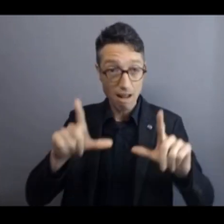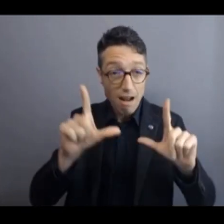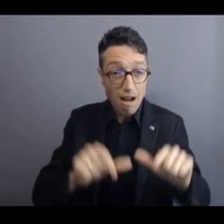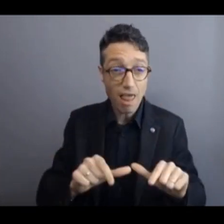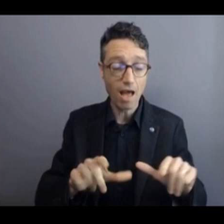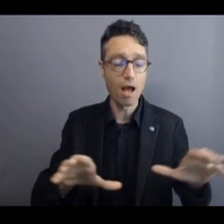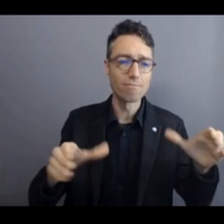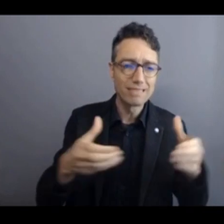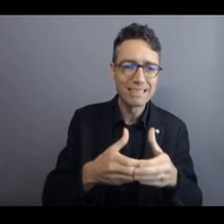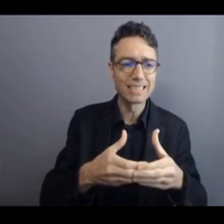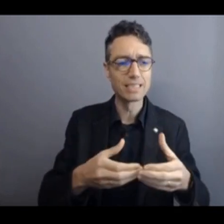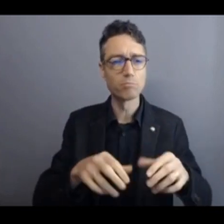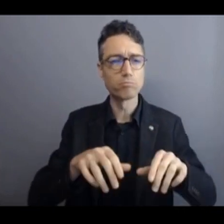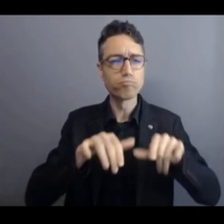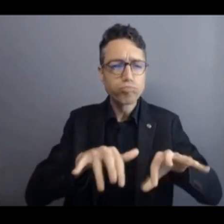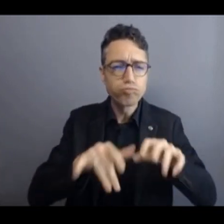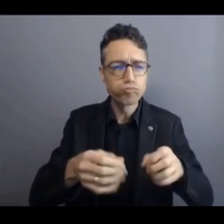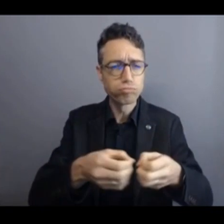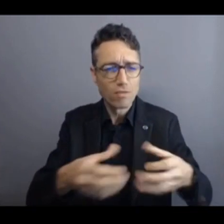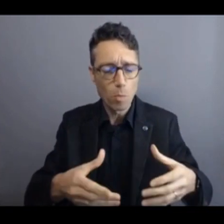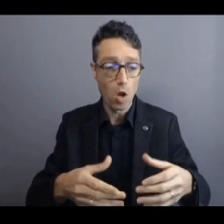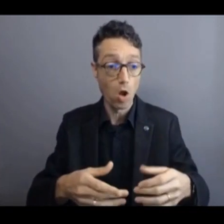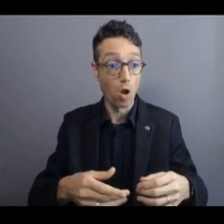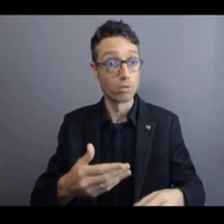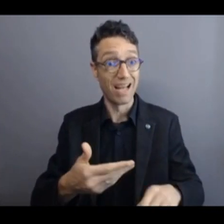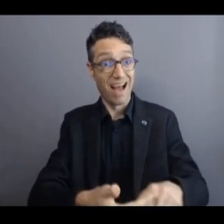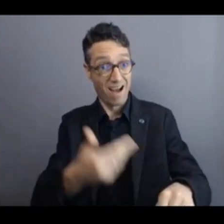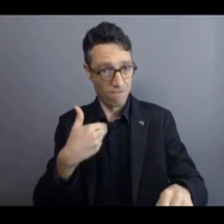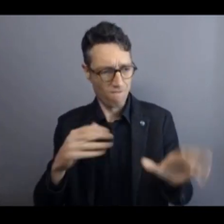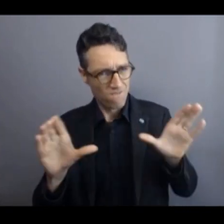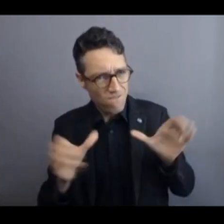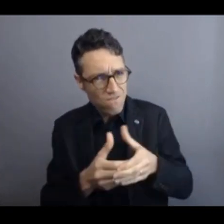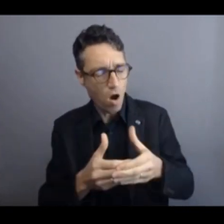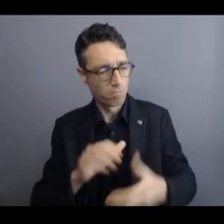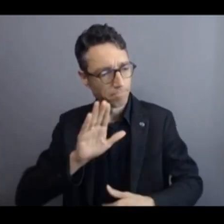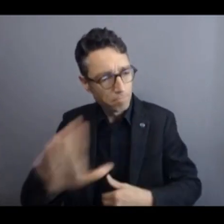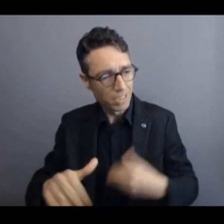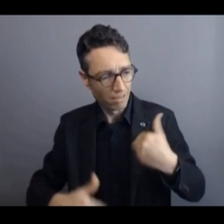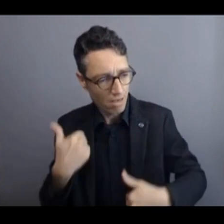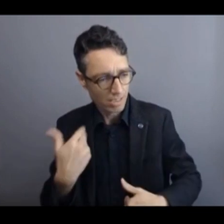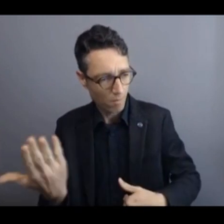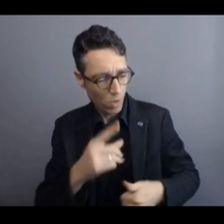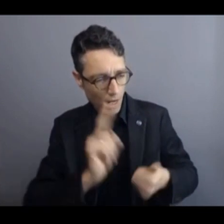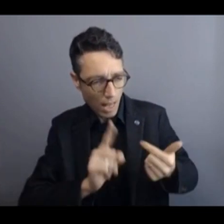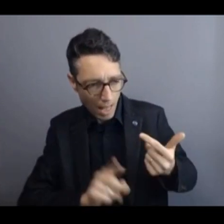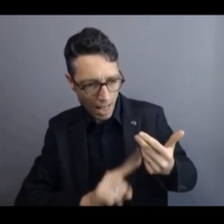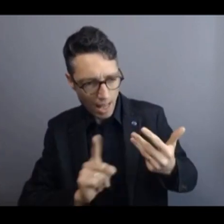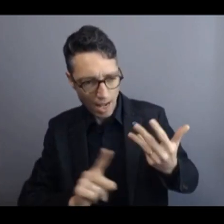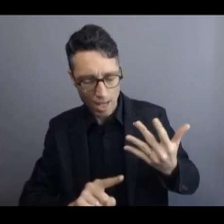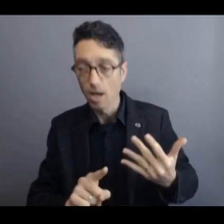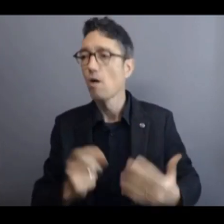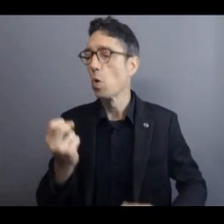situations de handicap pour être sûr que c'est pris en compte dès le développement d'un site web ou d'une application